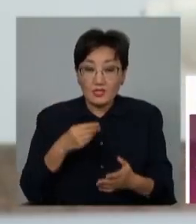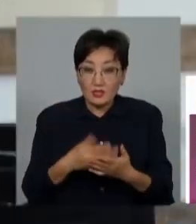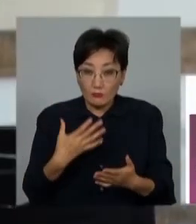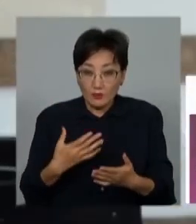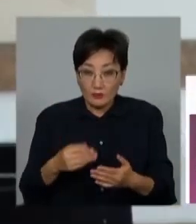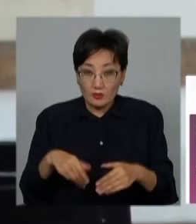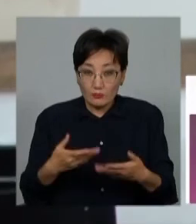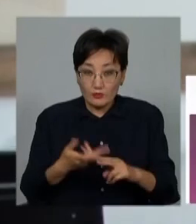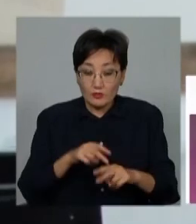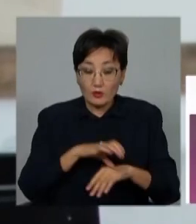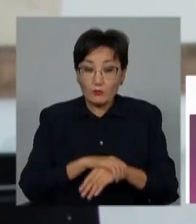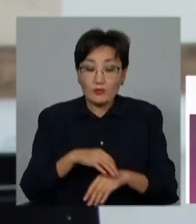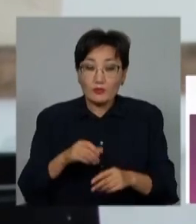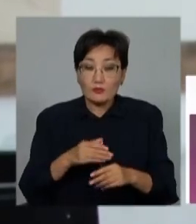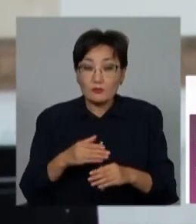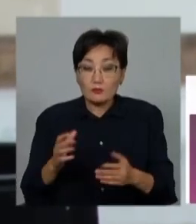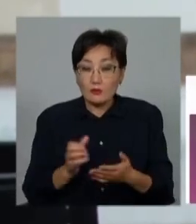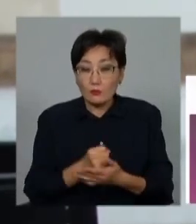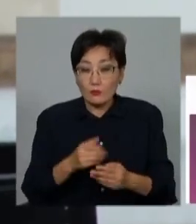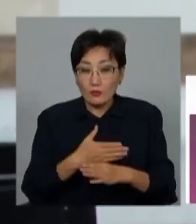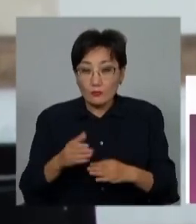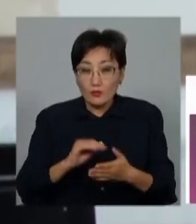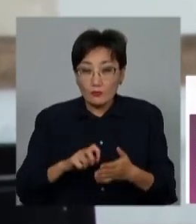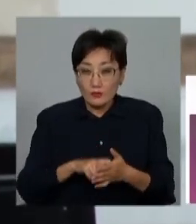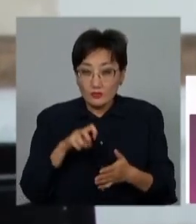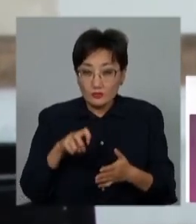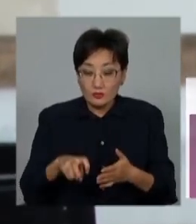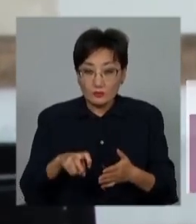қойған. Аталған дерек анықталғаннан кейін біз ұсыныс хат жазып,